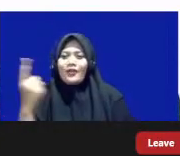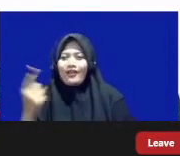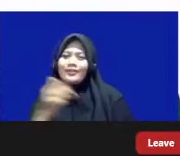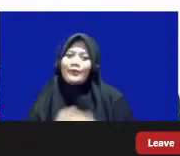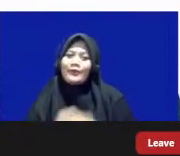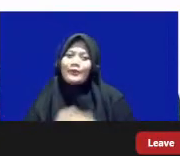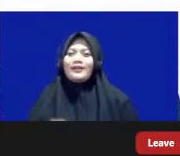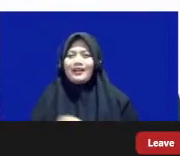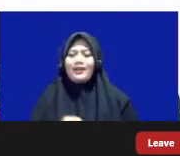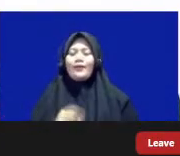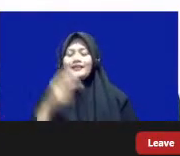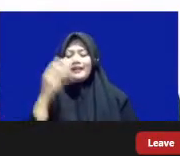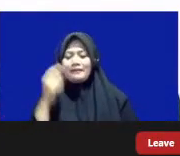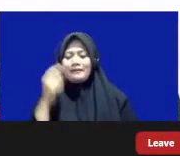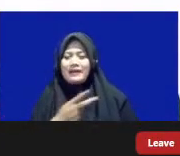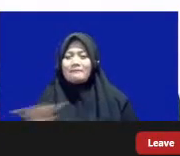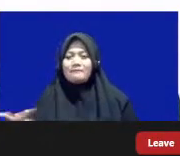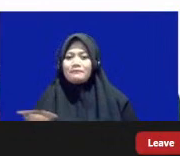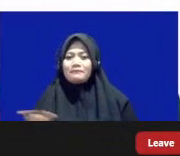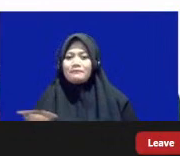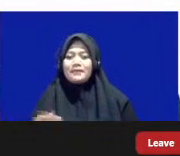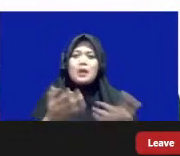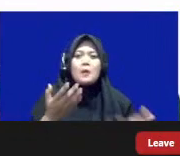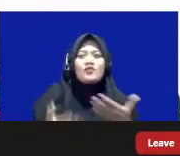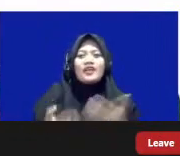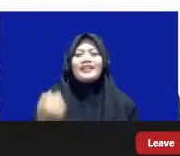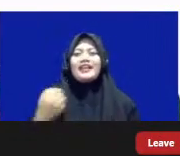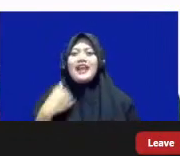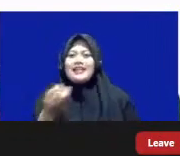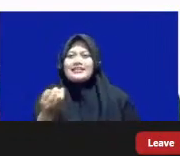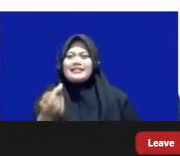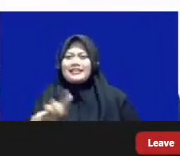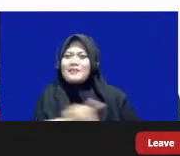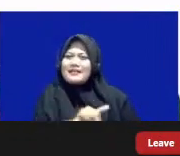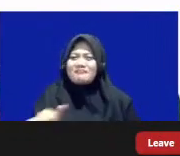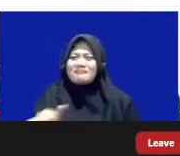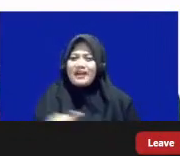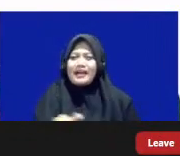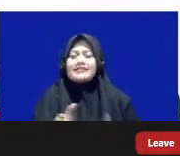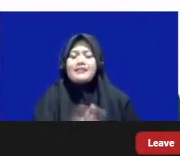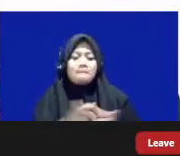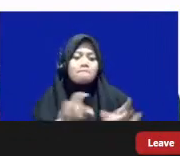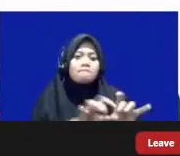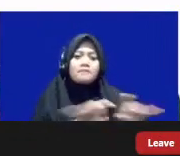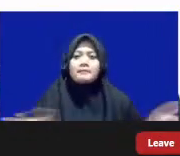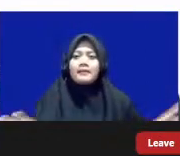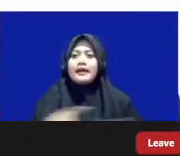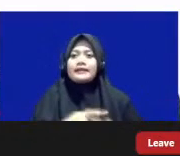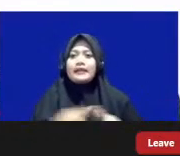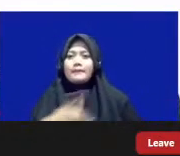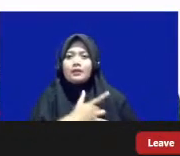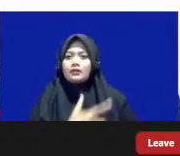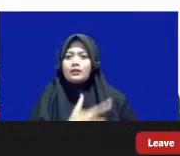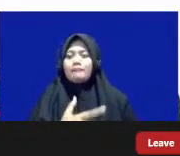kepada kami. Ini mungkin ada sedikit kesamaan dan perbedaan, dan tetap kami akan